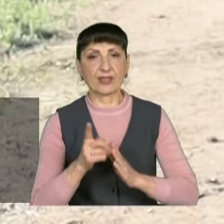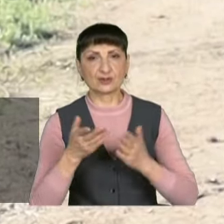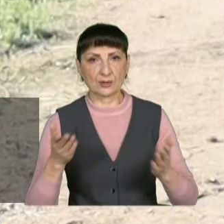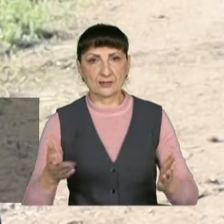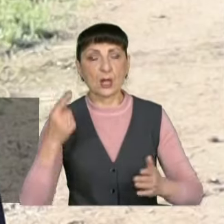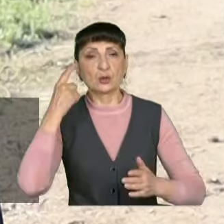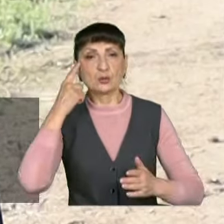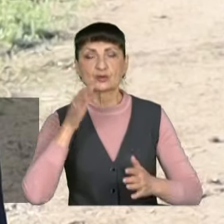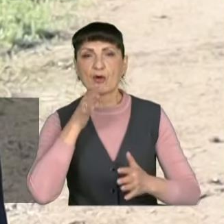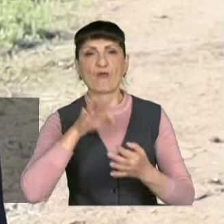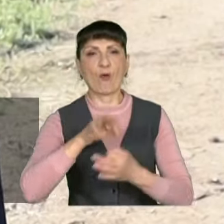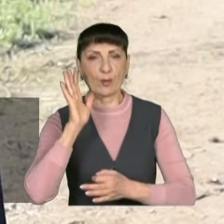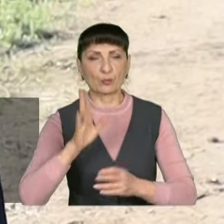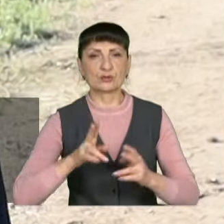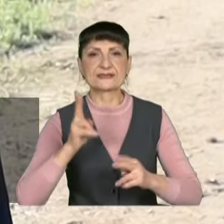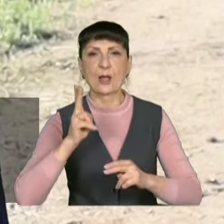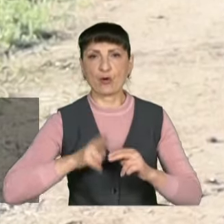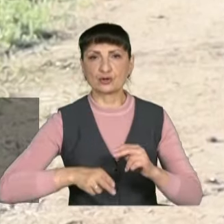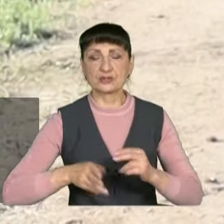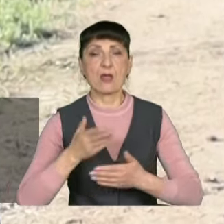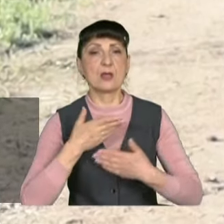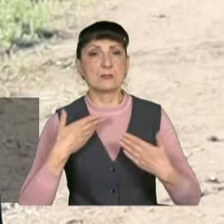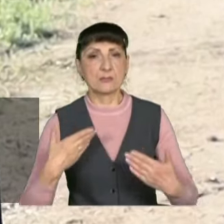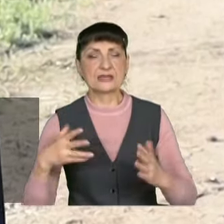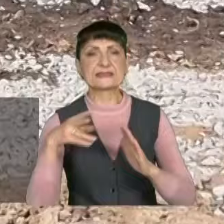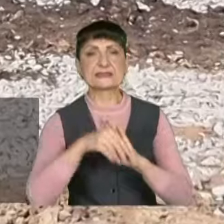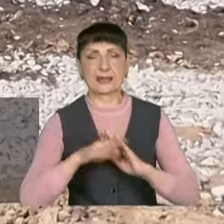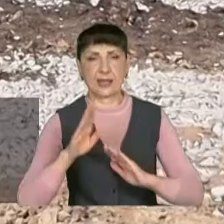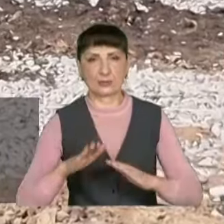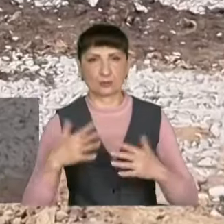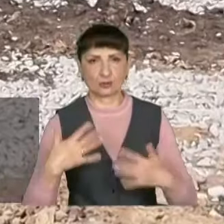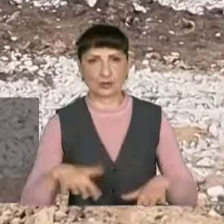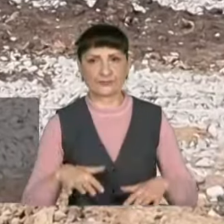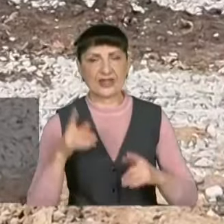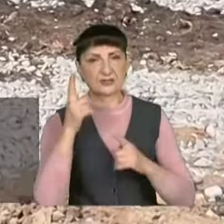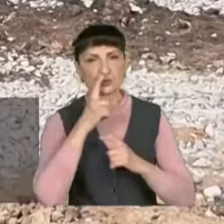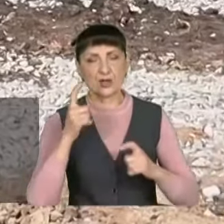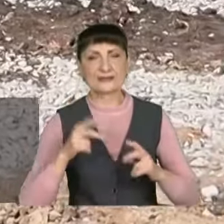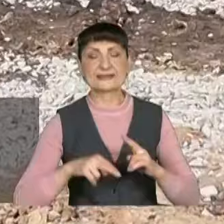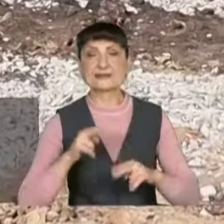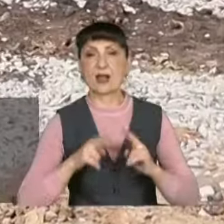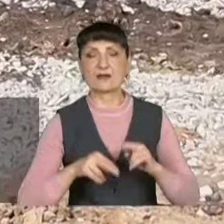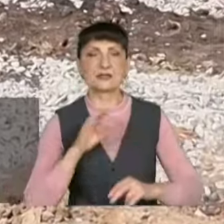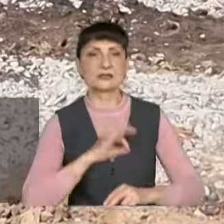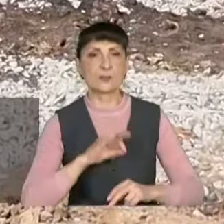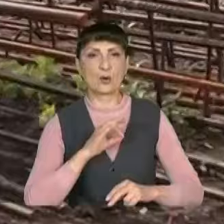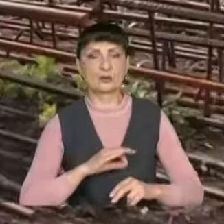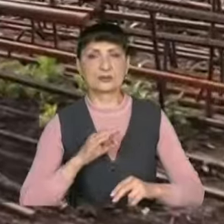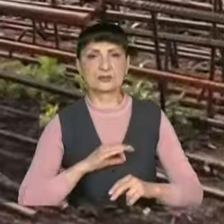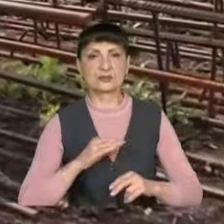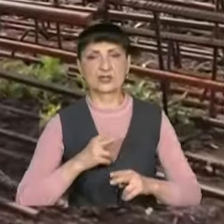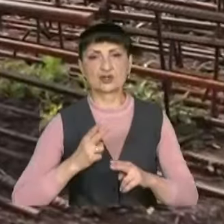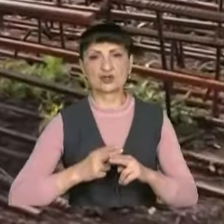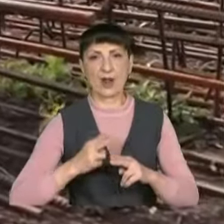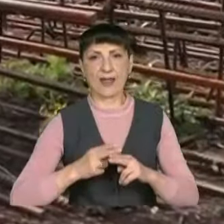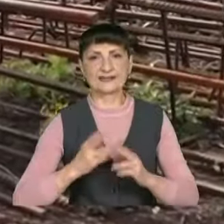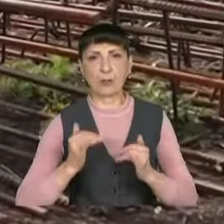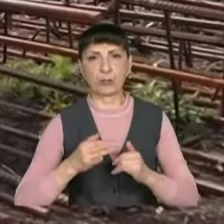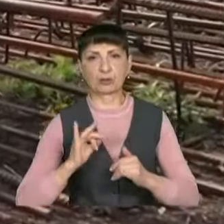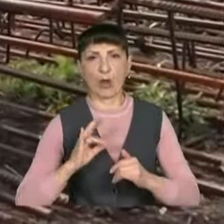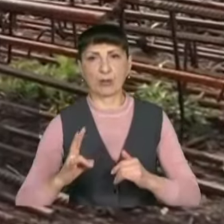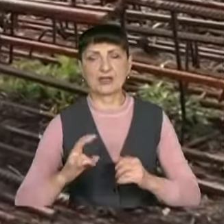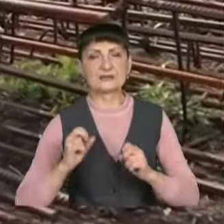думаем, что вовремя закончится, и мы заедем уже. Сообщается, что при строительстве используется панельный железобетон, который